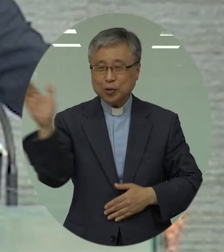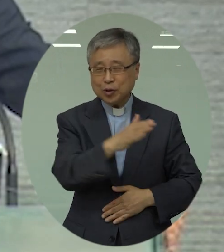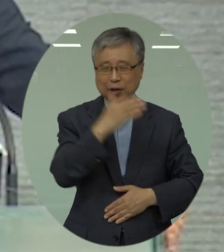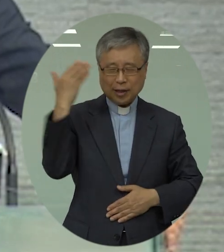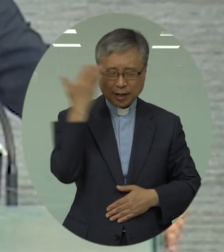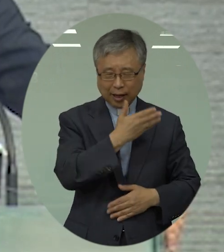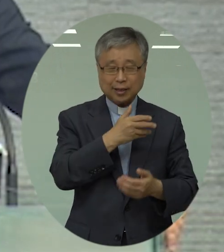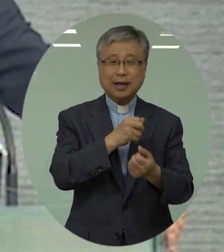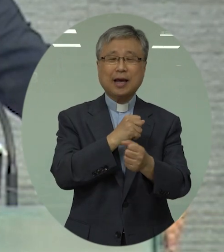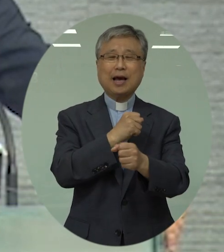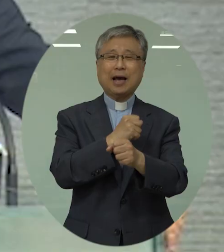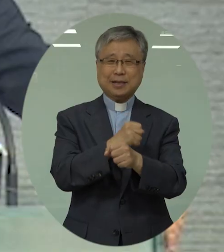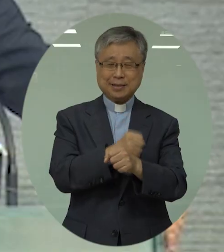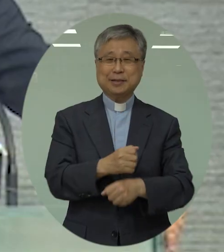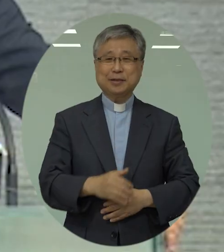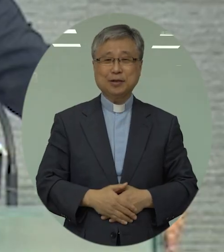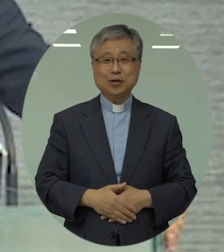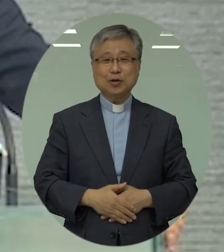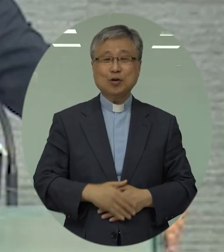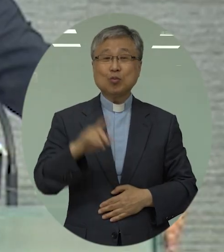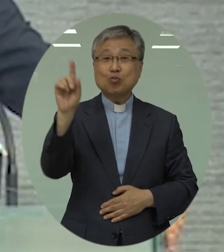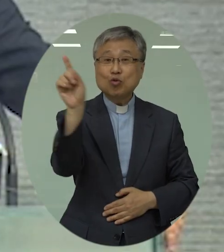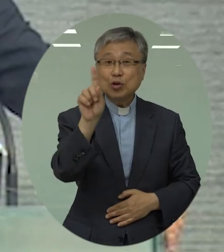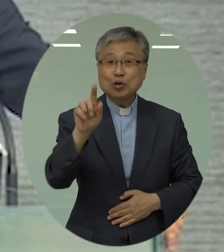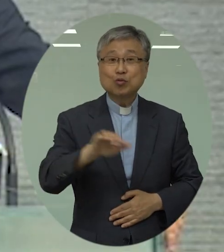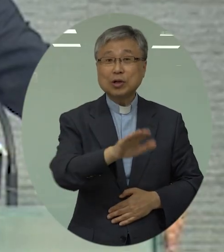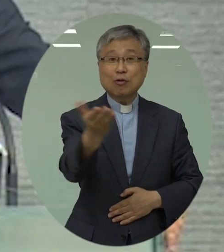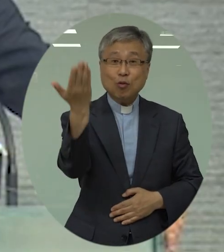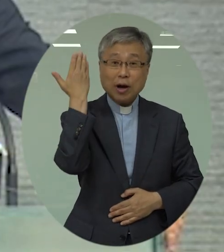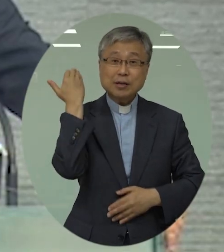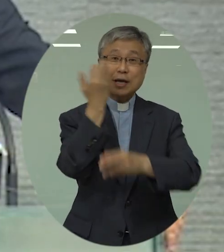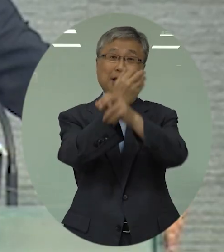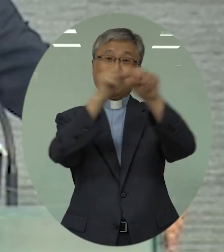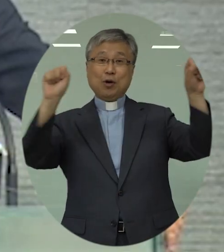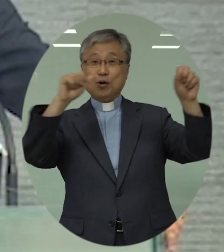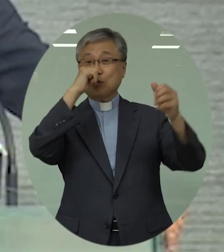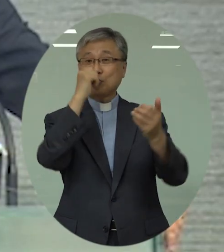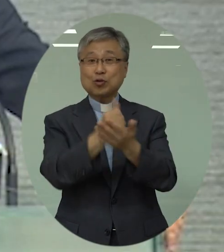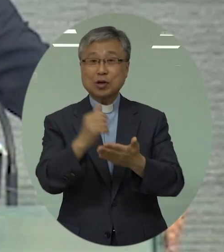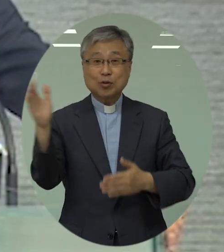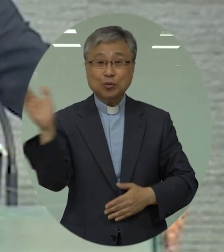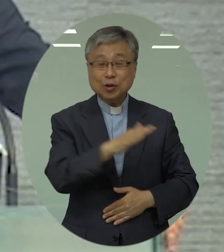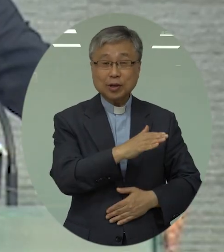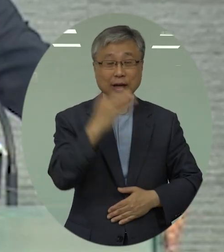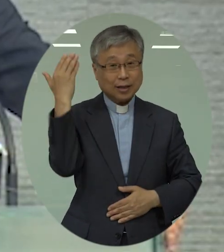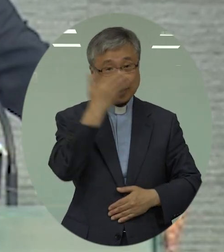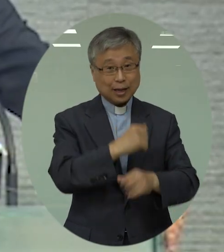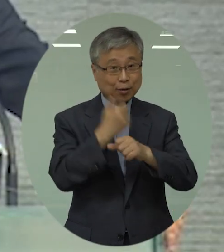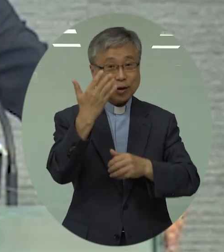것이요. 그러니까 뭐가 우리를 과거에서 해방하고 죄에서 깨끗하게 합니까?